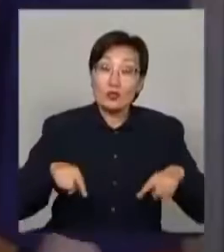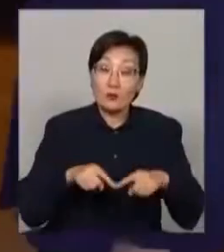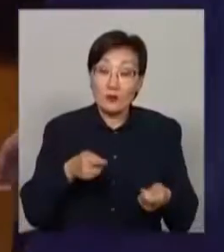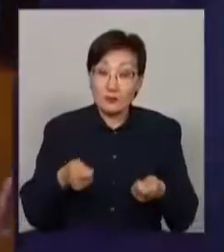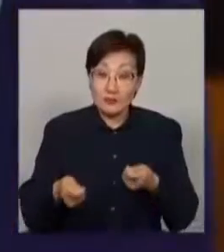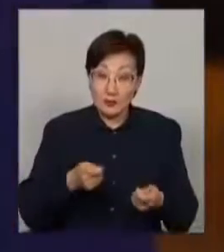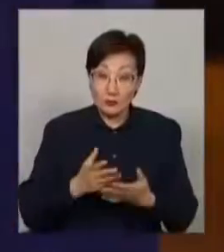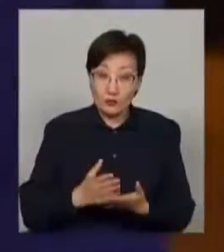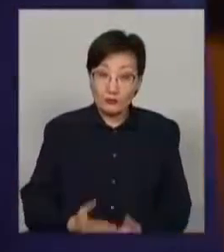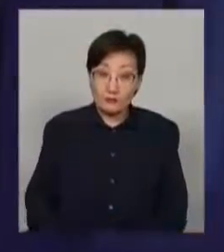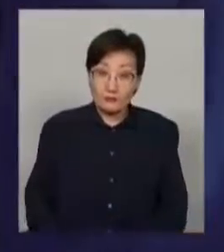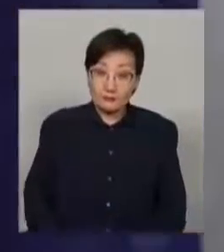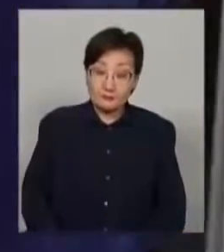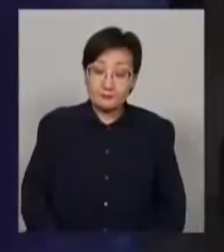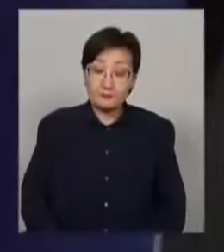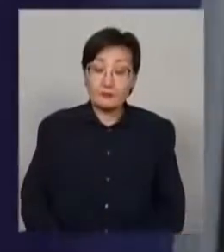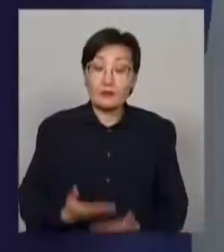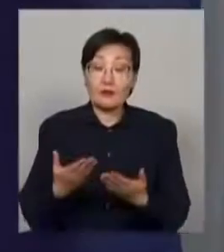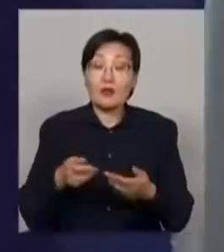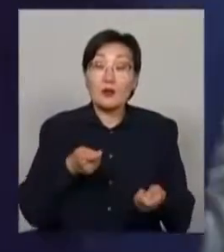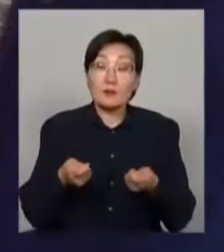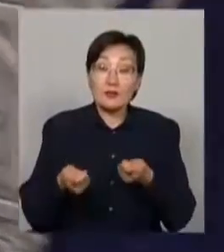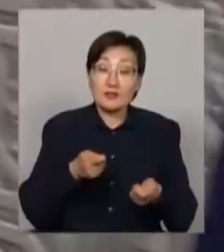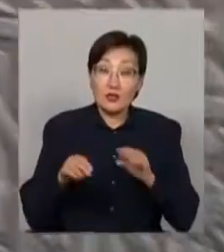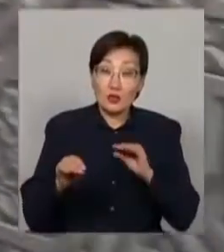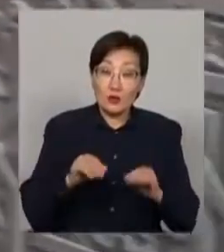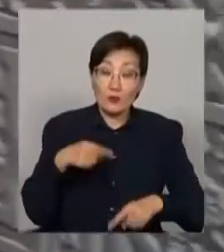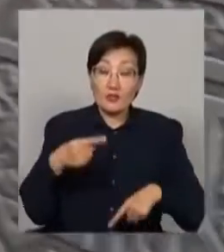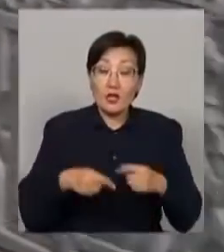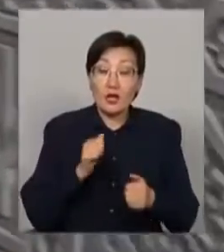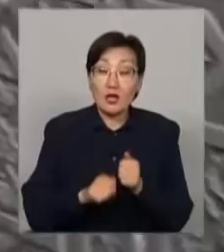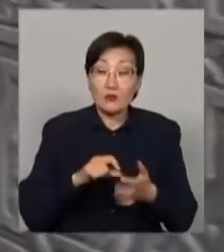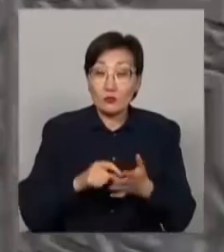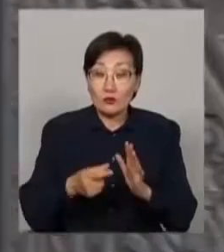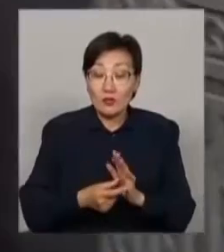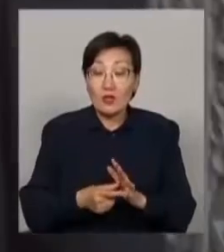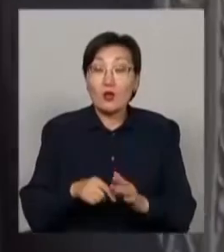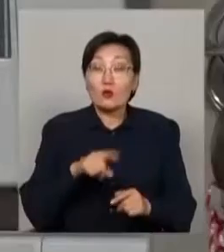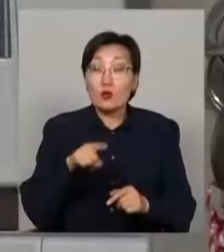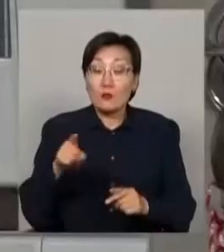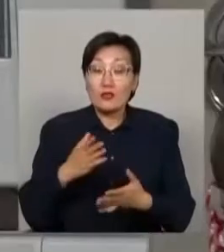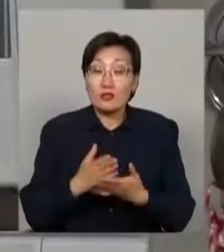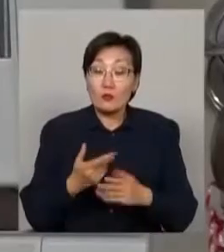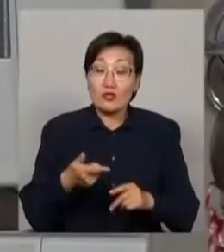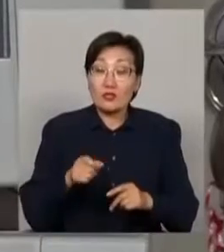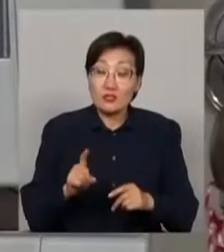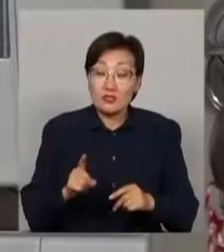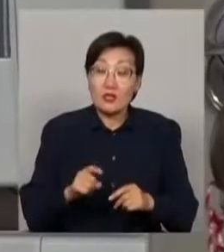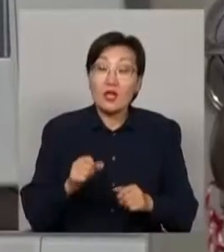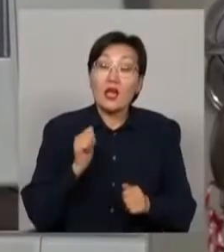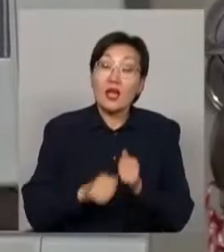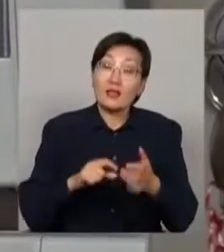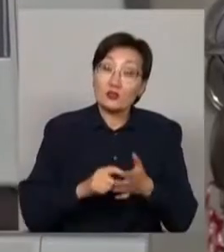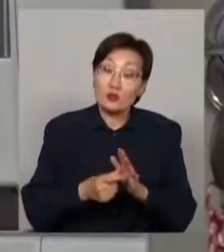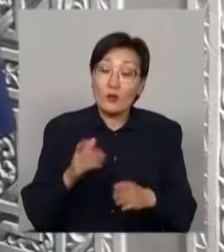басқарылып отырады. Мына басқару құралдары арқылы әр залдардың өзінің номері бар. Бұл газдың ерекшелігі, әр зал жеке-жеке өз